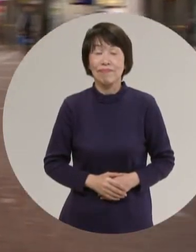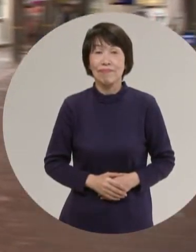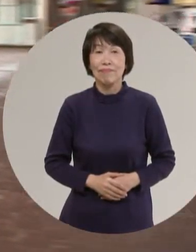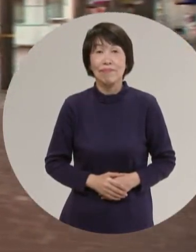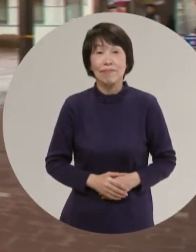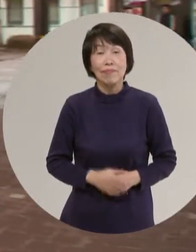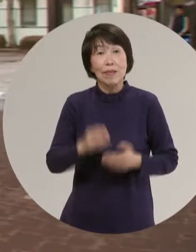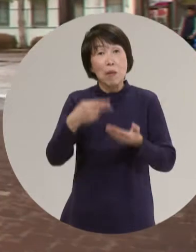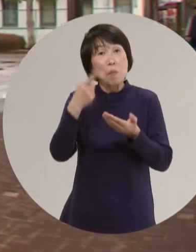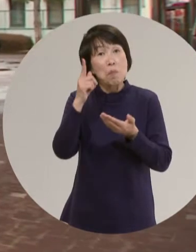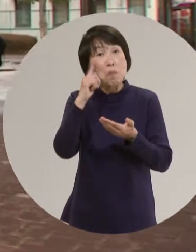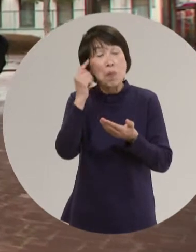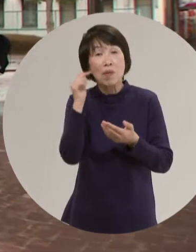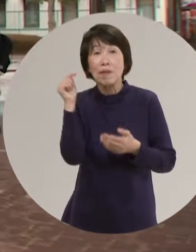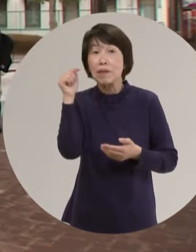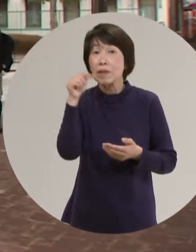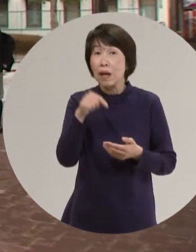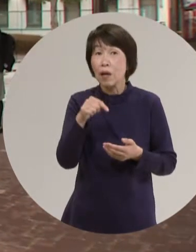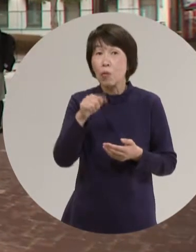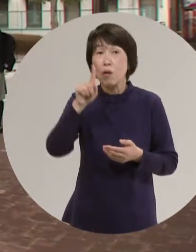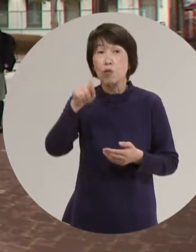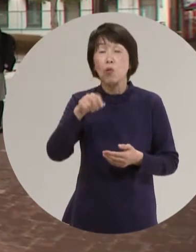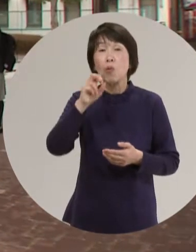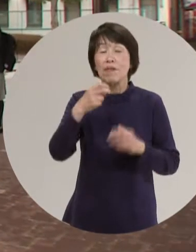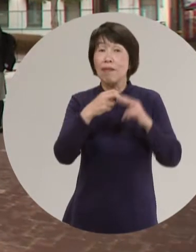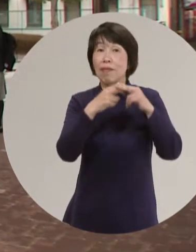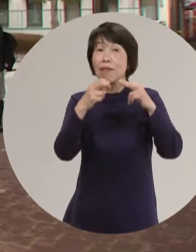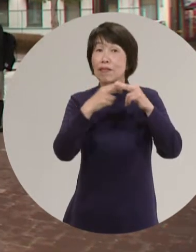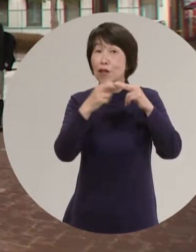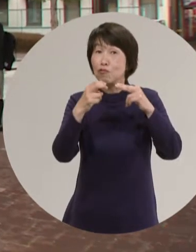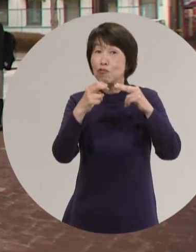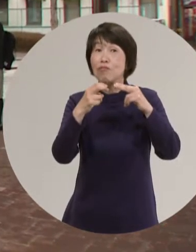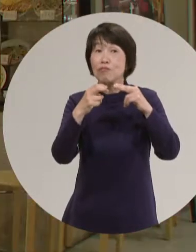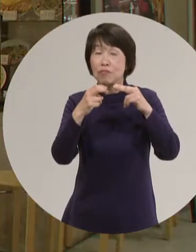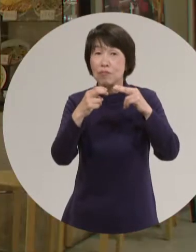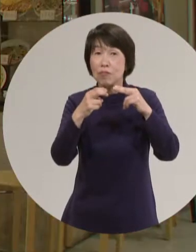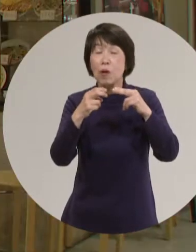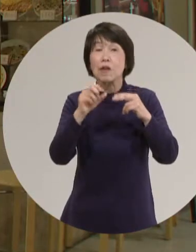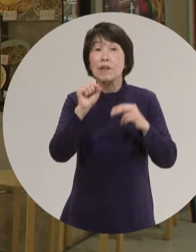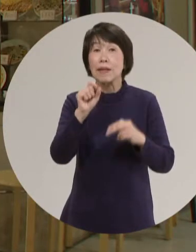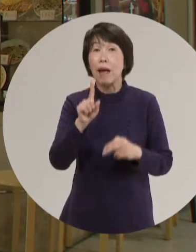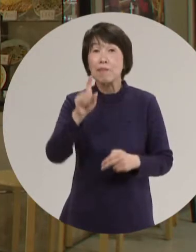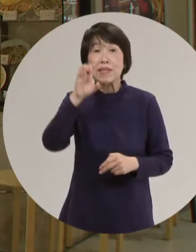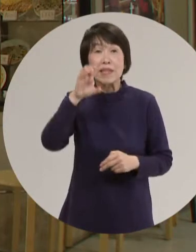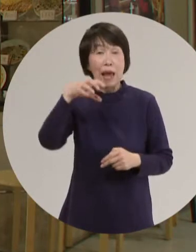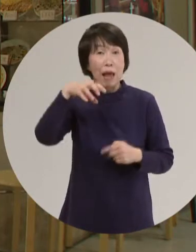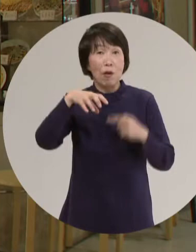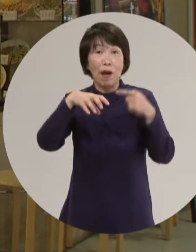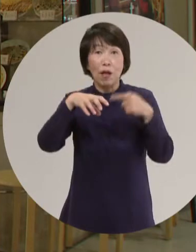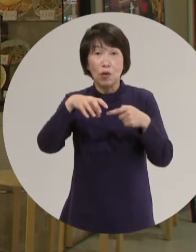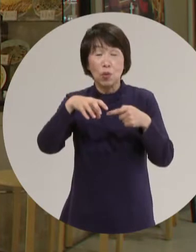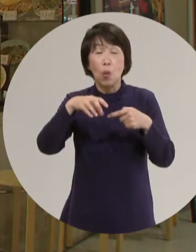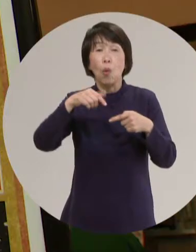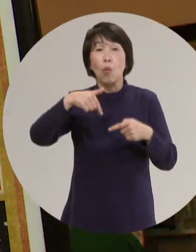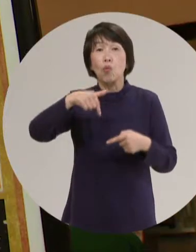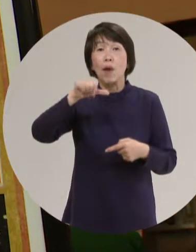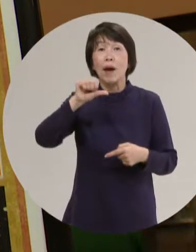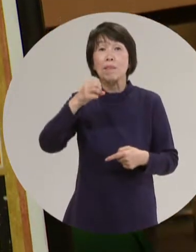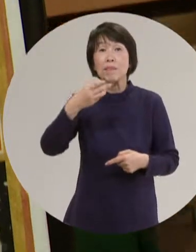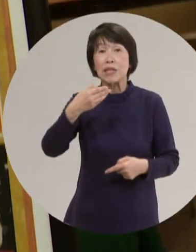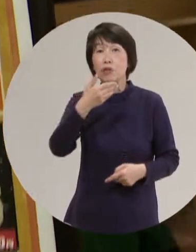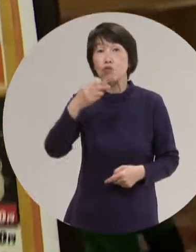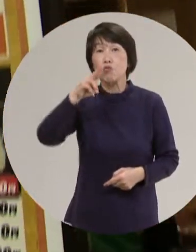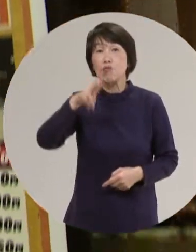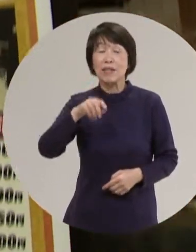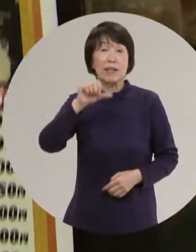スターフードを求めてやってきたのは能勢電鉄日生中央駅に隣接するサピエの中のファミグリア。